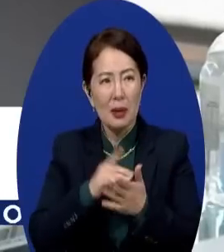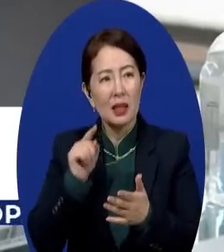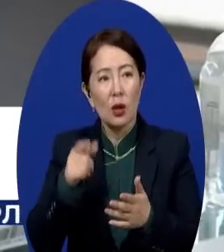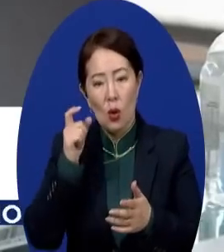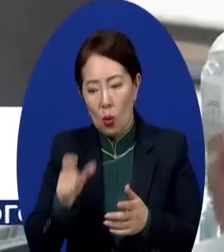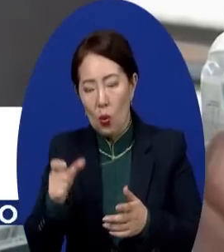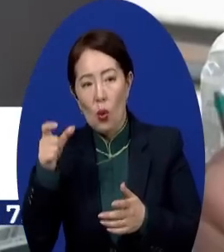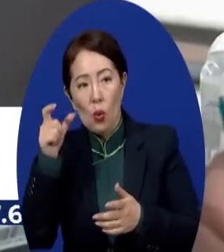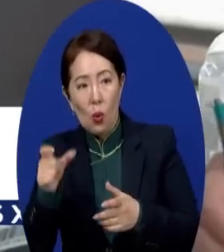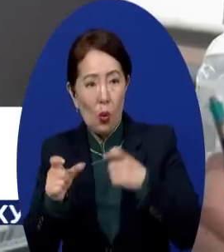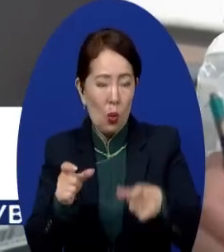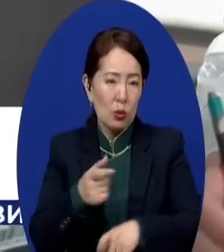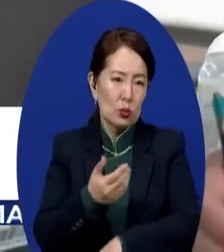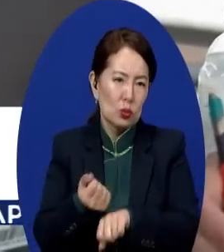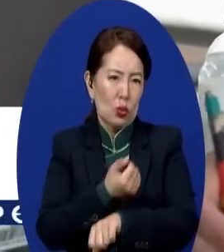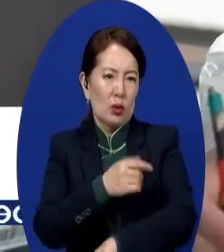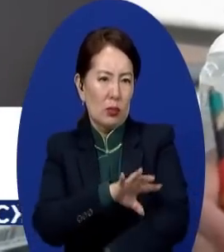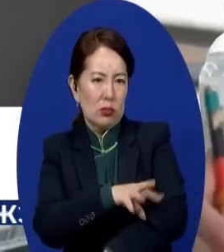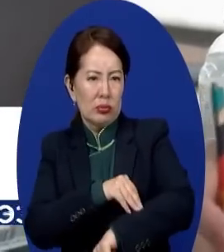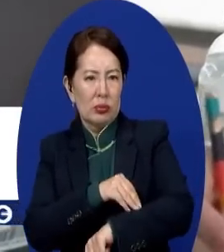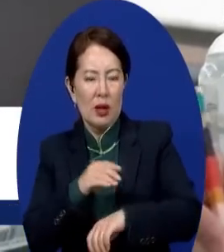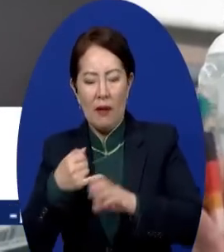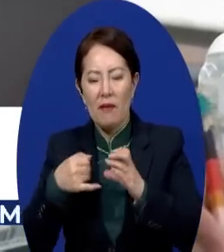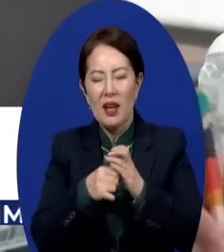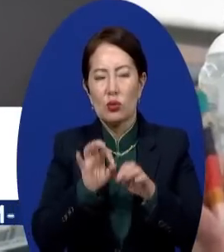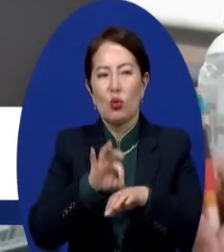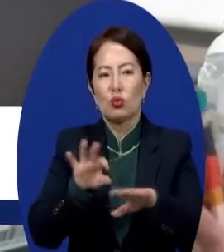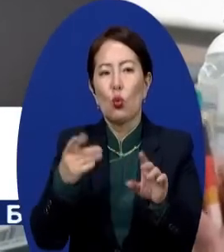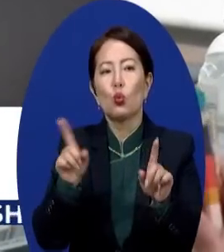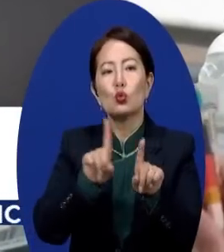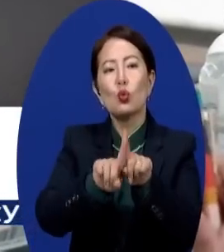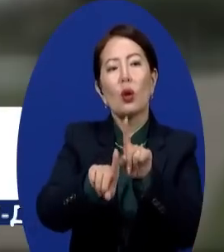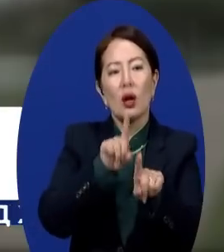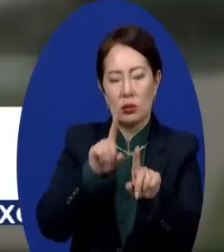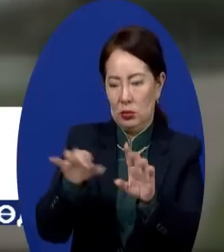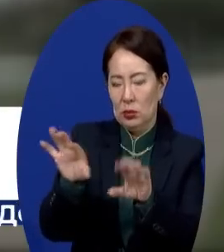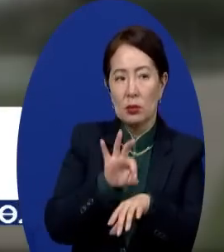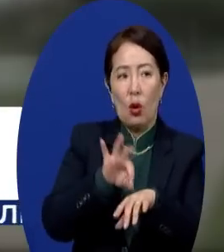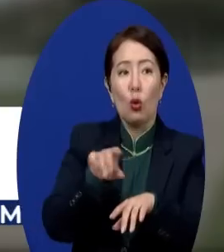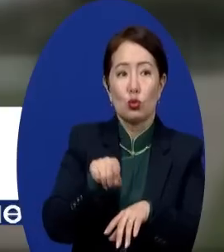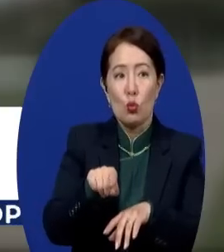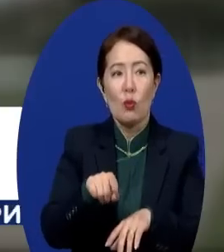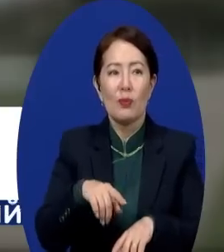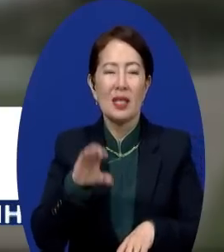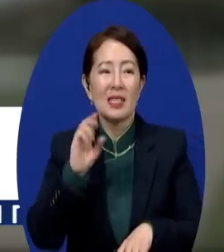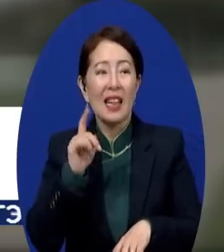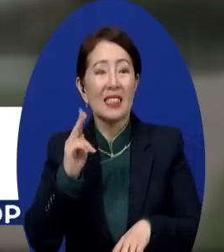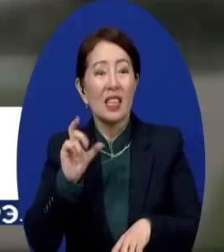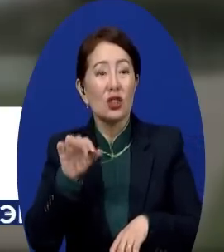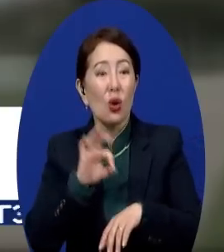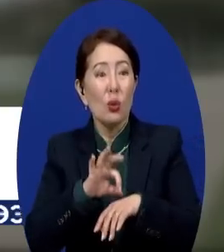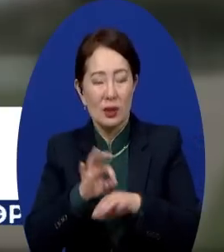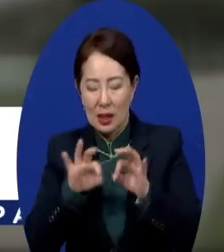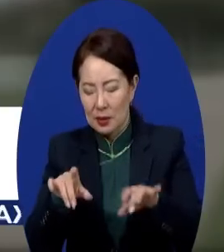нь хүнээс хүнд хүрэх шүргэх үед дамждаг вирус юм а гэж Дэлхийн эрүүл мэндийн байгууллагын онцгой байдлын хөтөлбөрийн салхин цэцэг өвчний нарийн